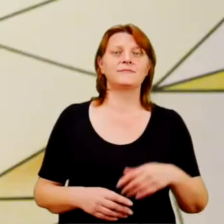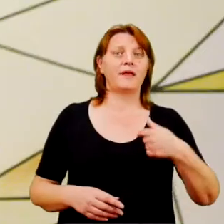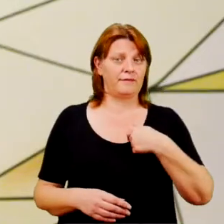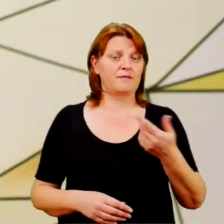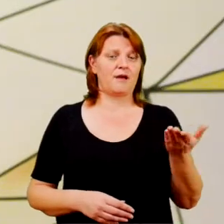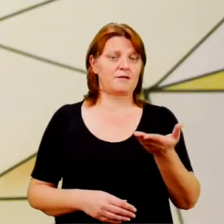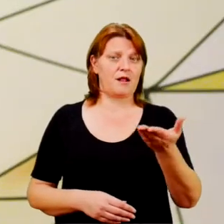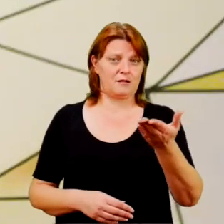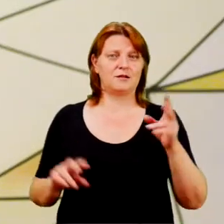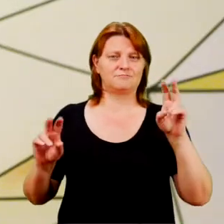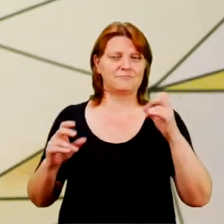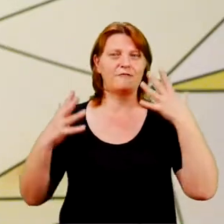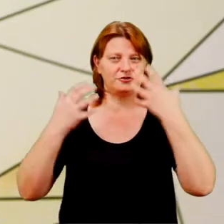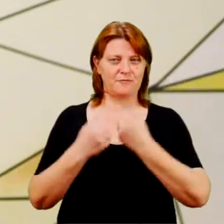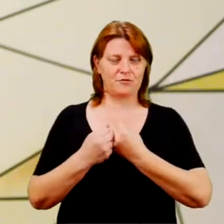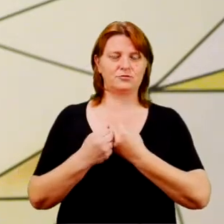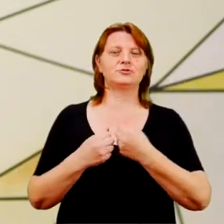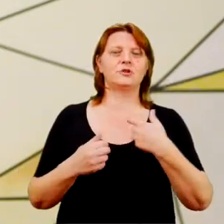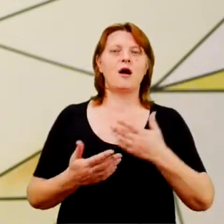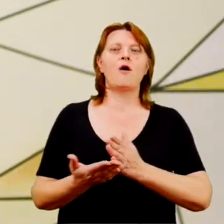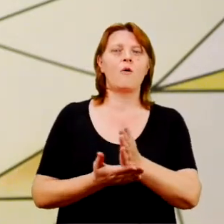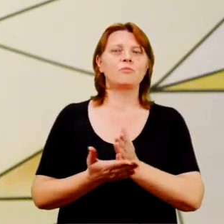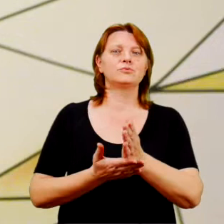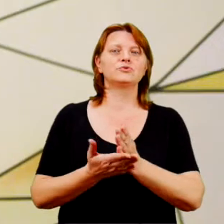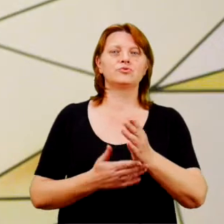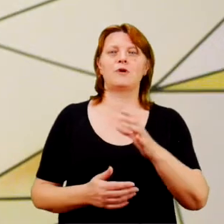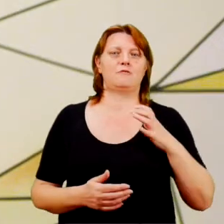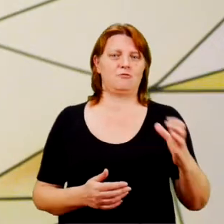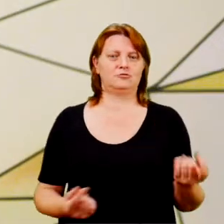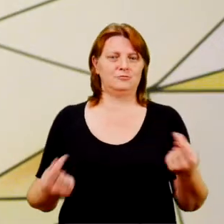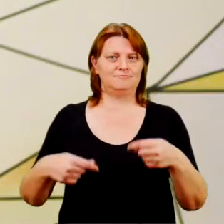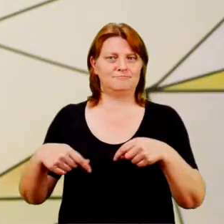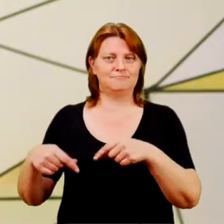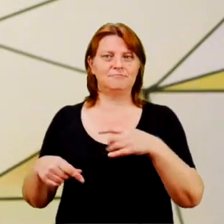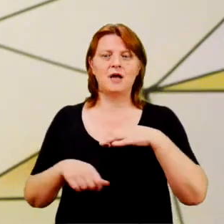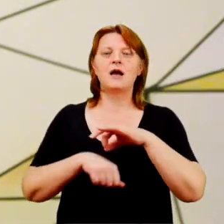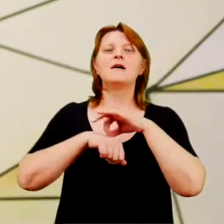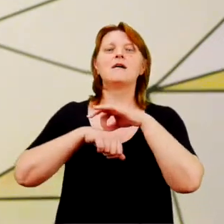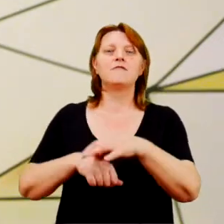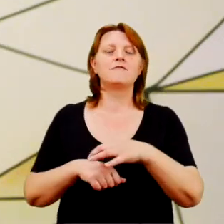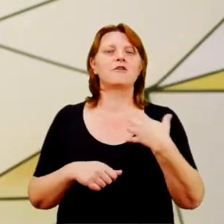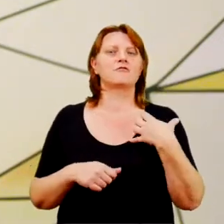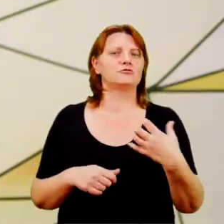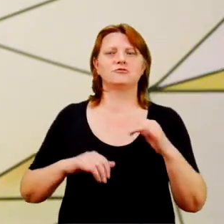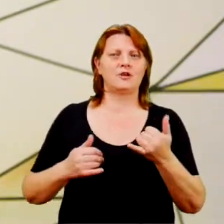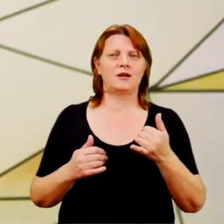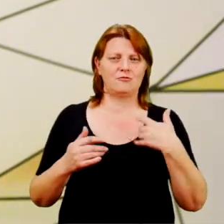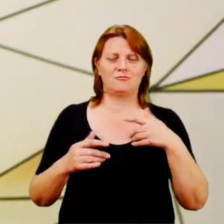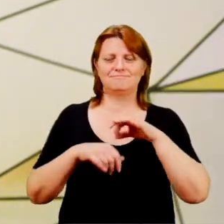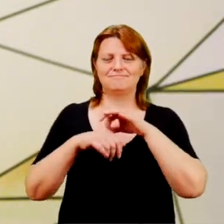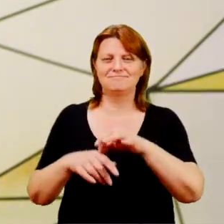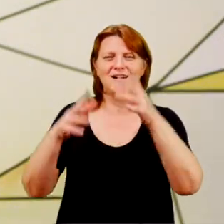Jako kelnerka w ciemności obsługuję gości. Wprowadzamy gości do